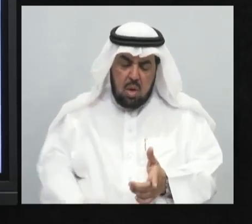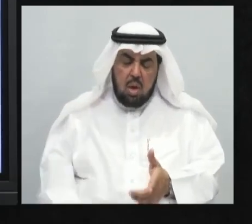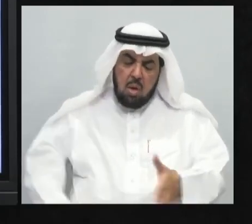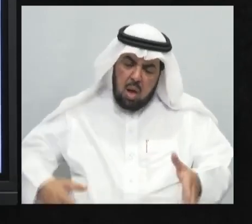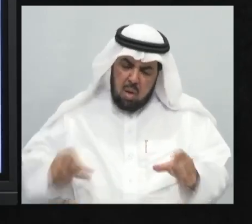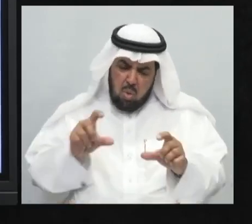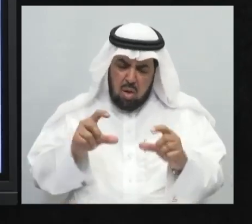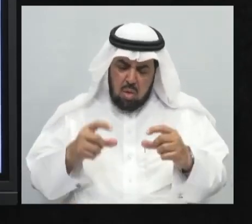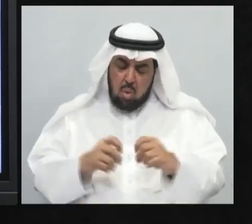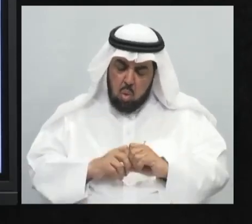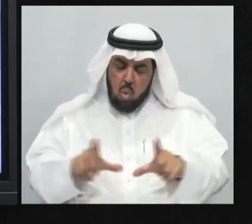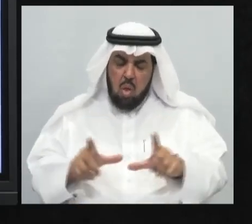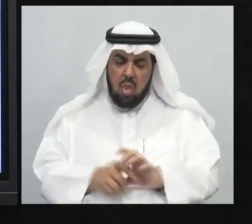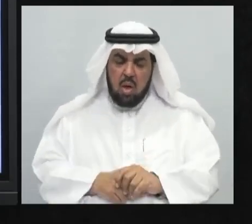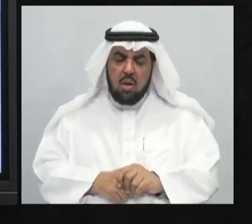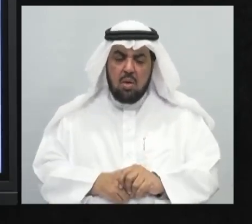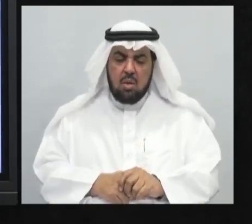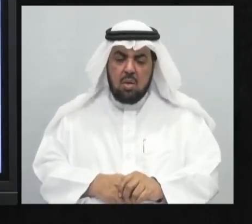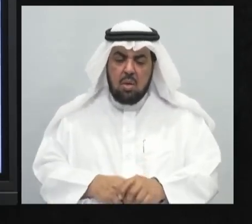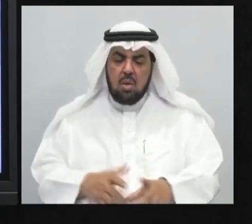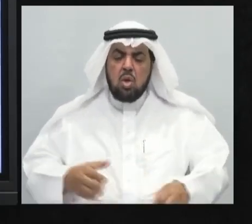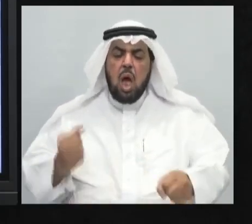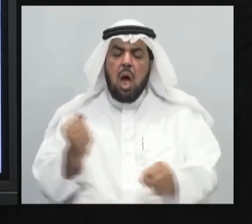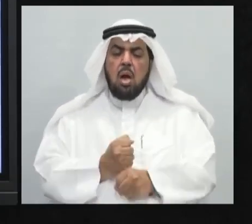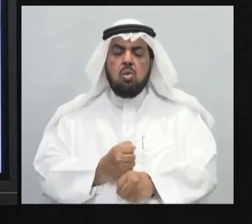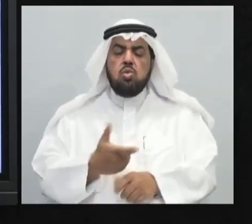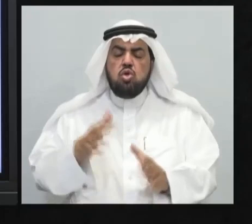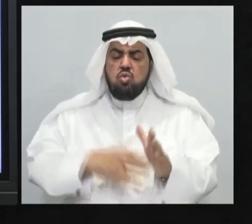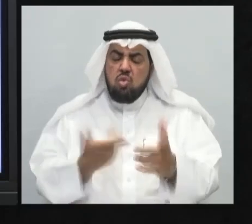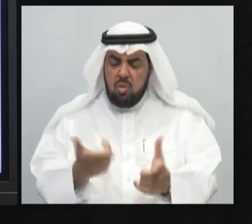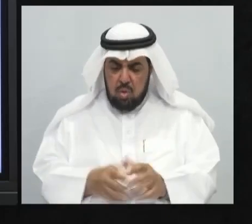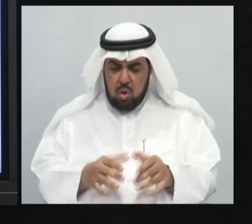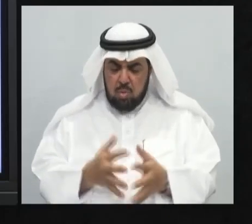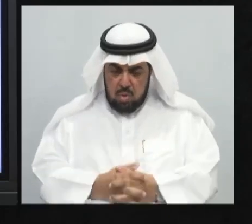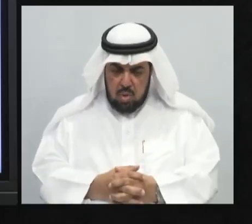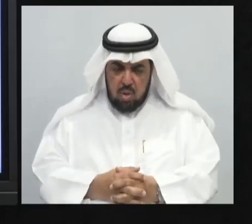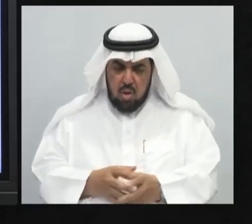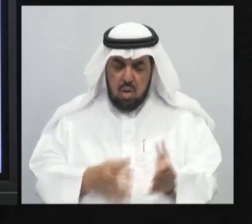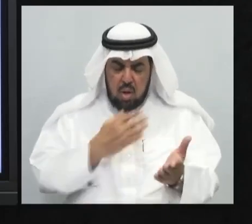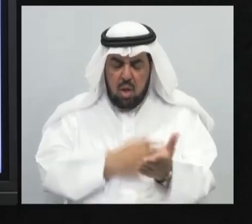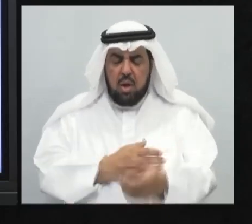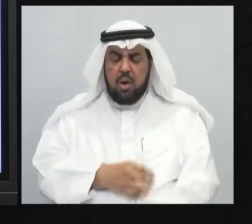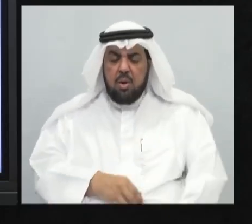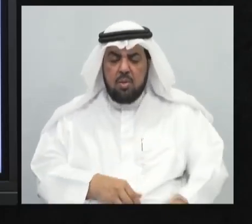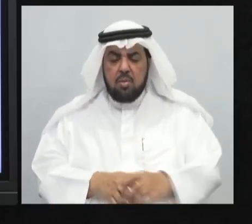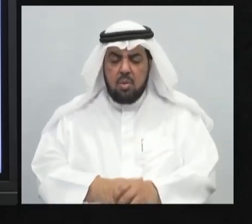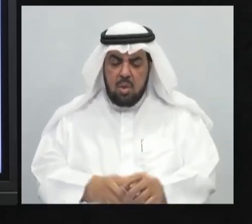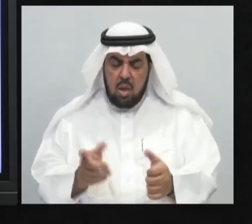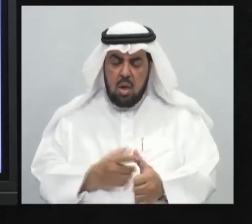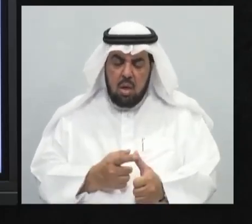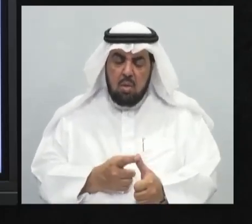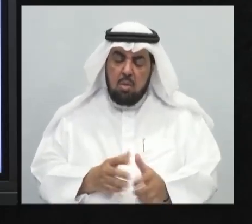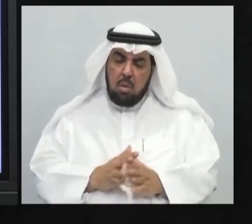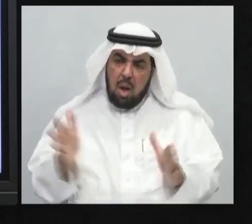المقدمه توضح فيها ان ماذا سيتم التطرق اليه في هذا التقرير تبدا من